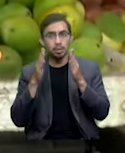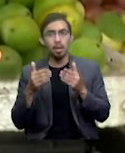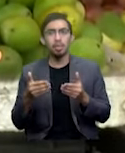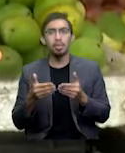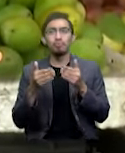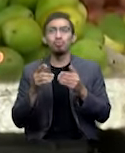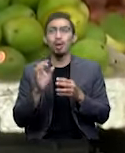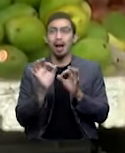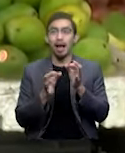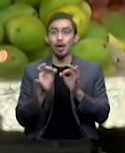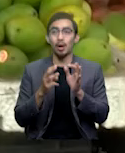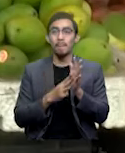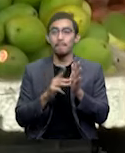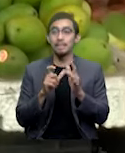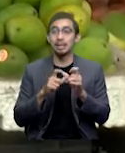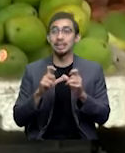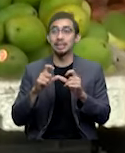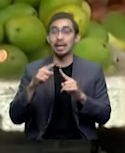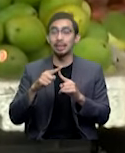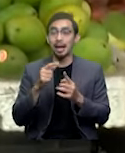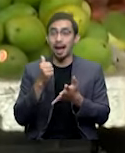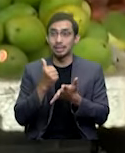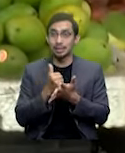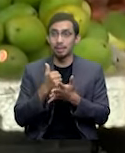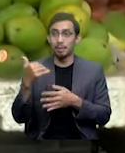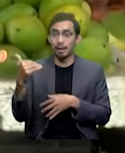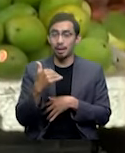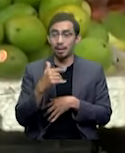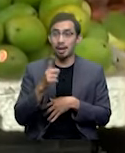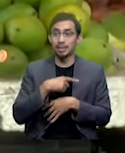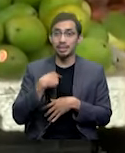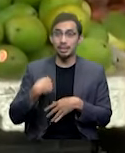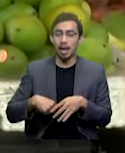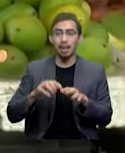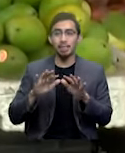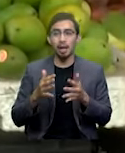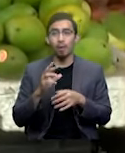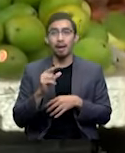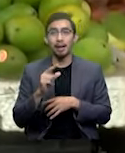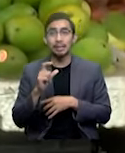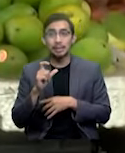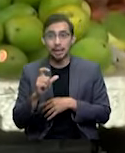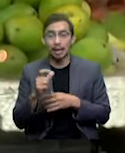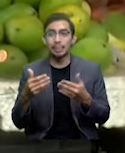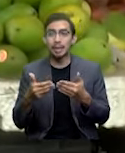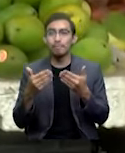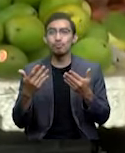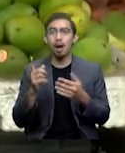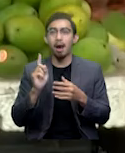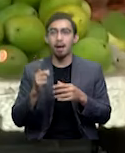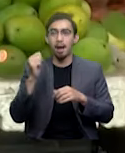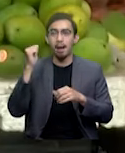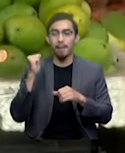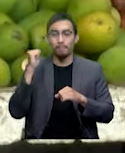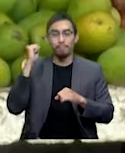anggur Muscat yang berasal dari impor Cina atau RRC ternyata ditemukan residu pestisida yang berbahaya